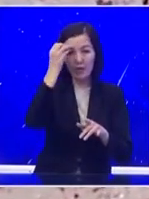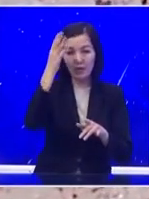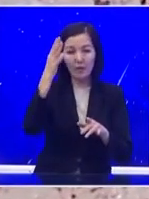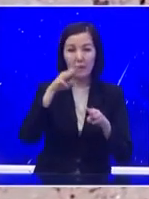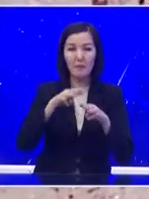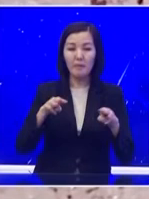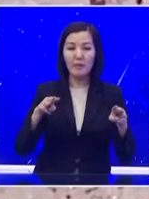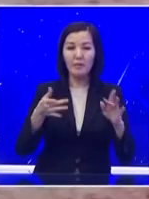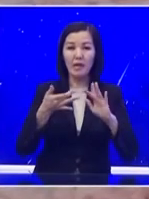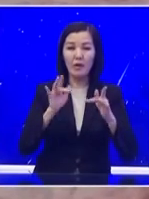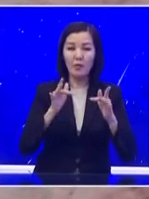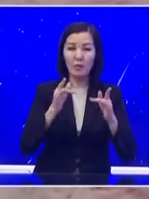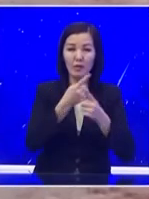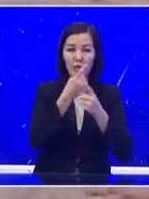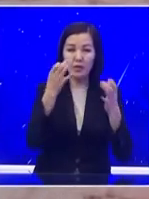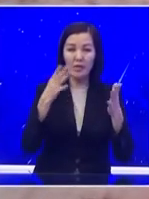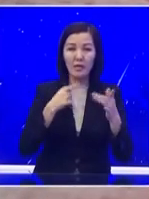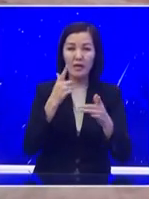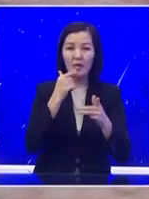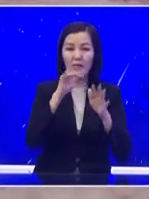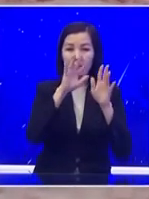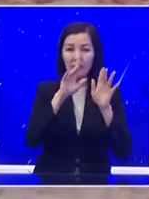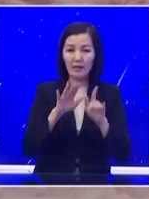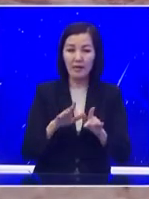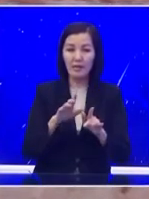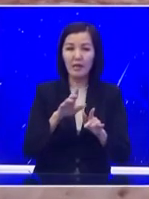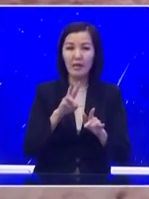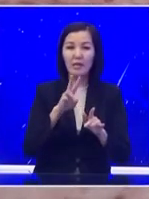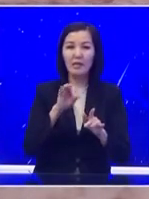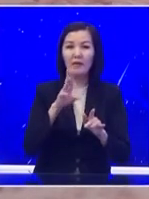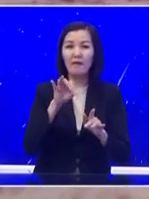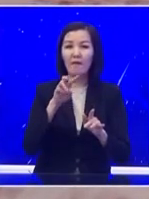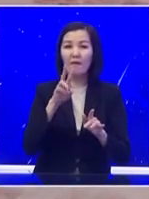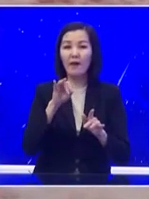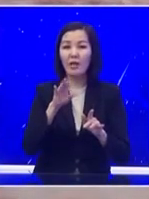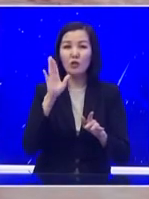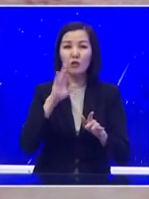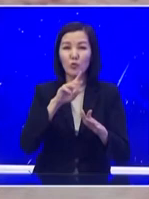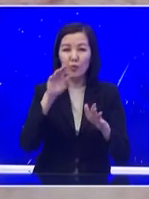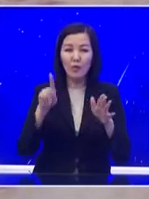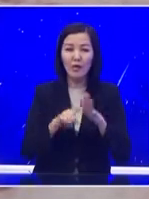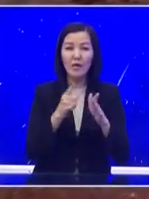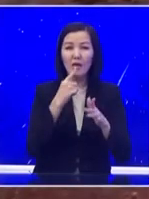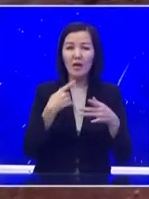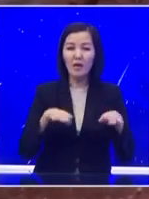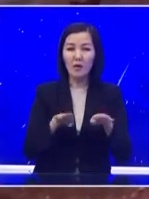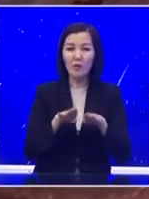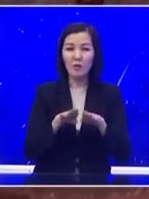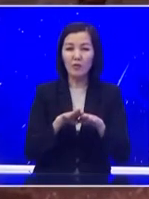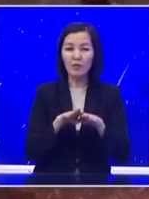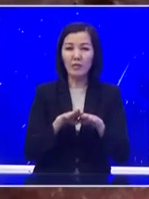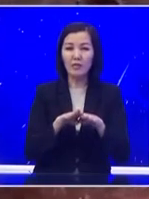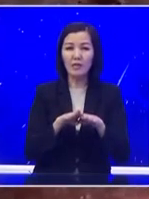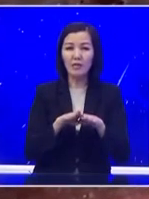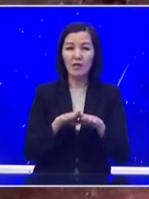желідегі парақшасында жариялаған. Қызыл қардың құрамына Невалис балдырлары анықталған. Ғалымдардың айтуынша қанға ұқсас мұндай балдырлар ультра